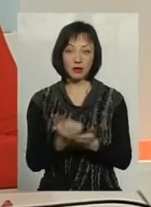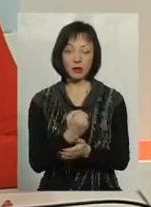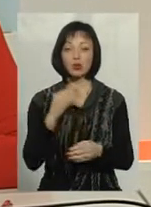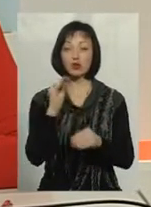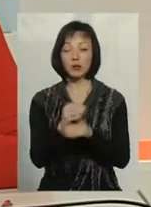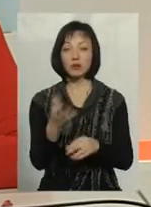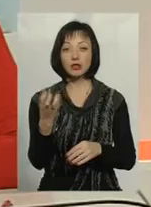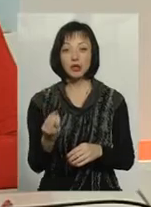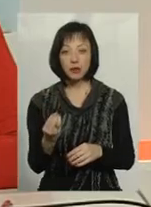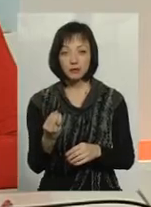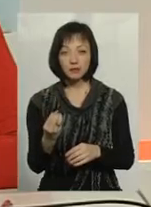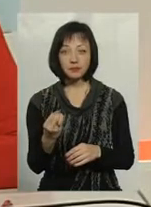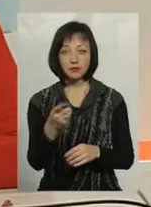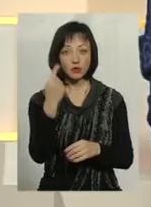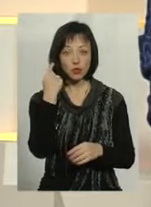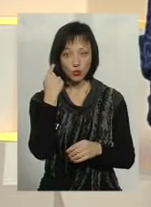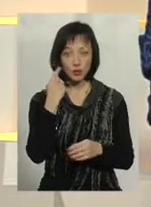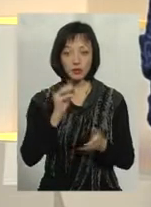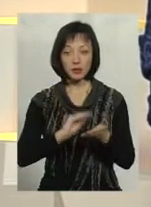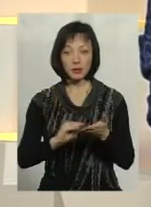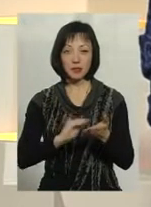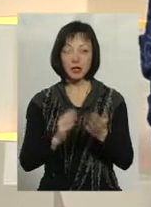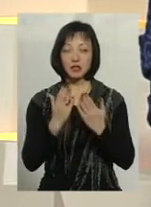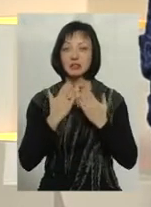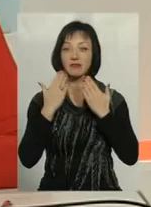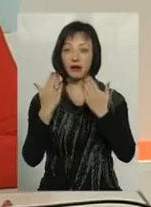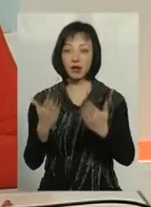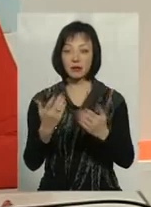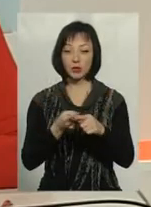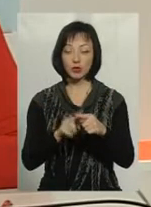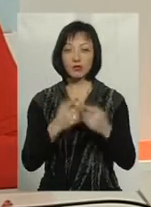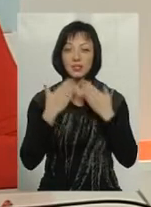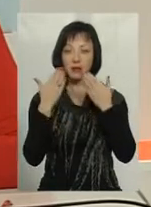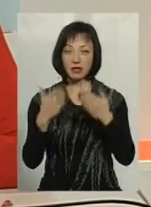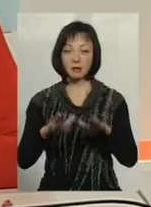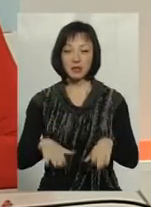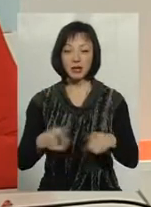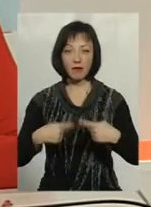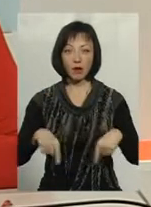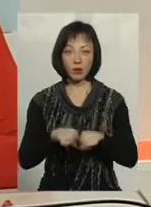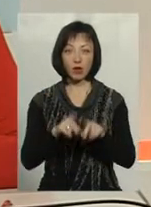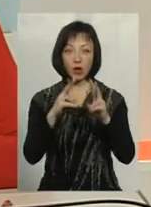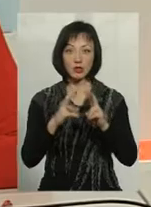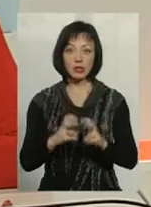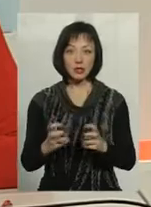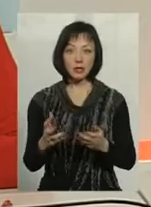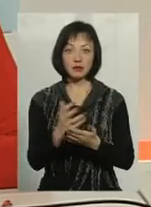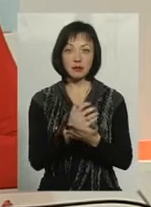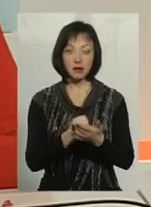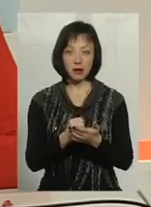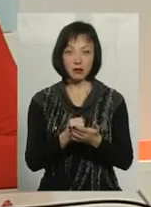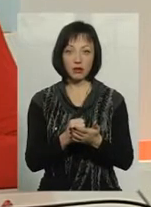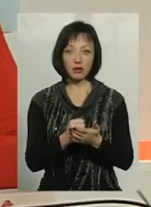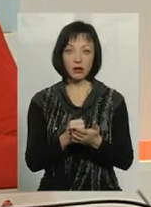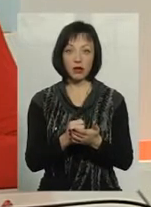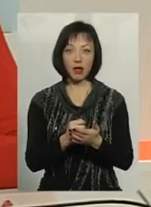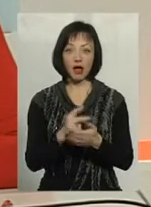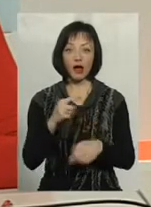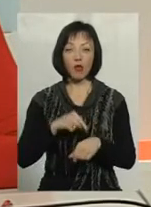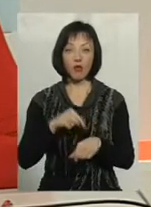Як обійти це все діло. Тобто сьогодні сідає п'ятеро розумних голів, ухвалює гарний закон, а завтра ж